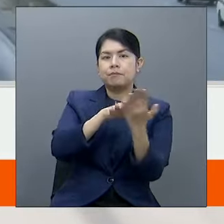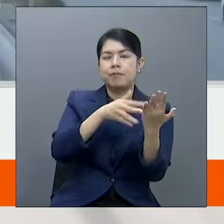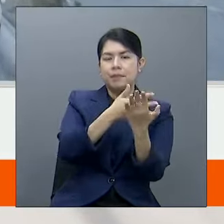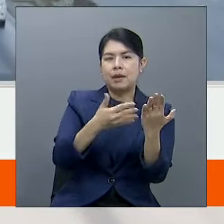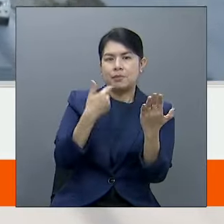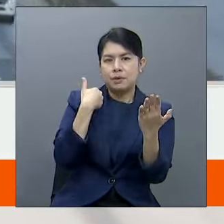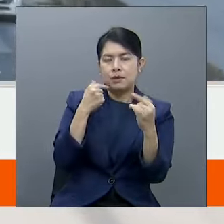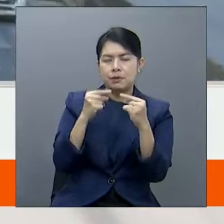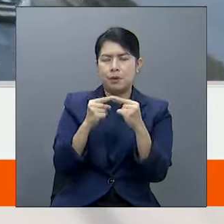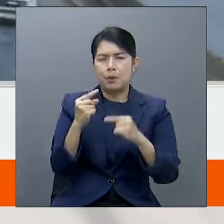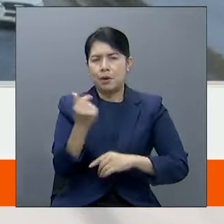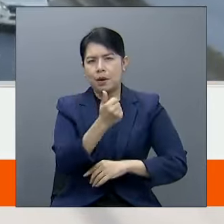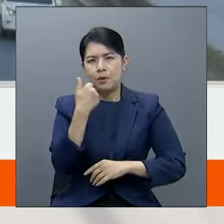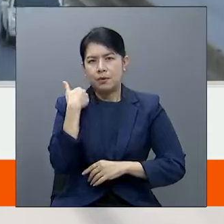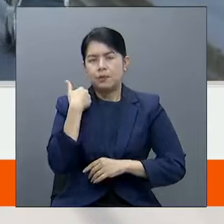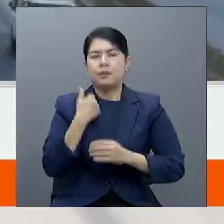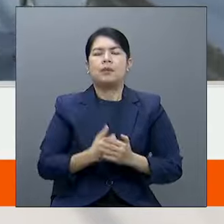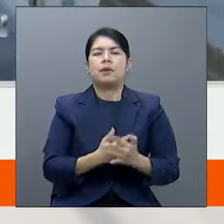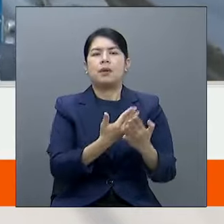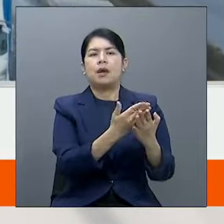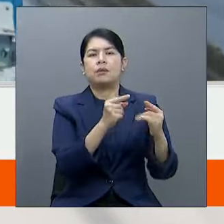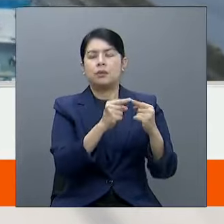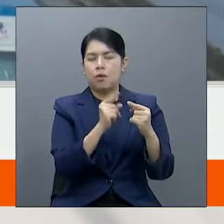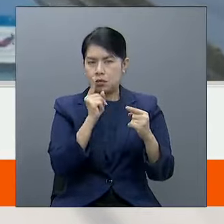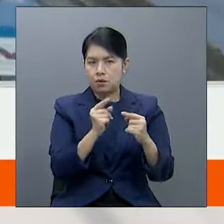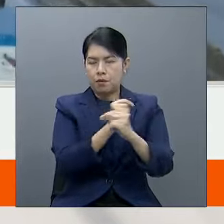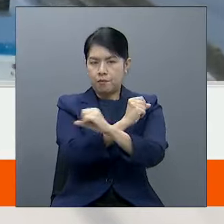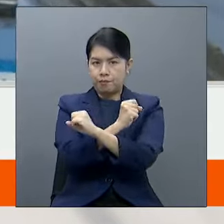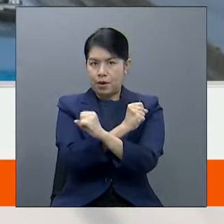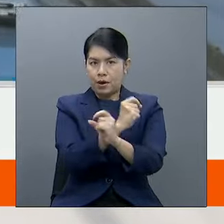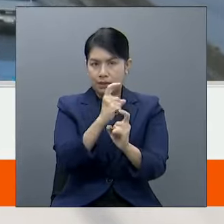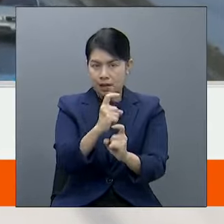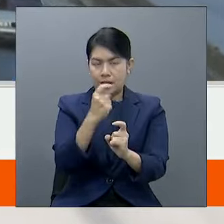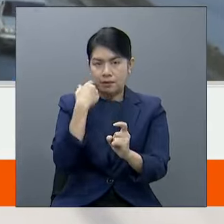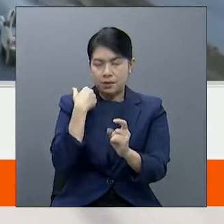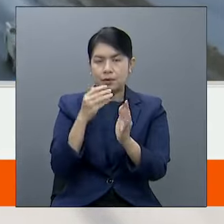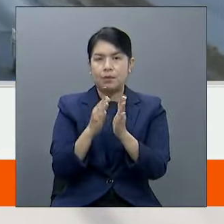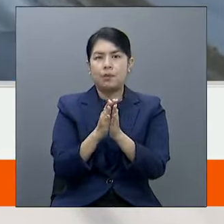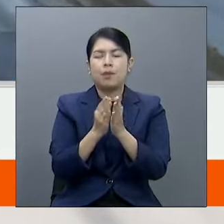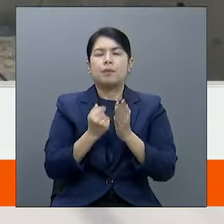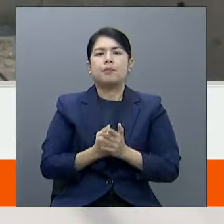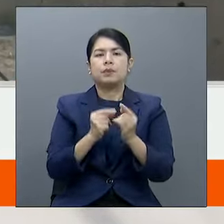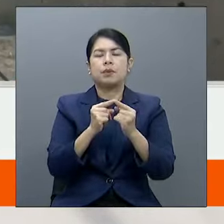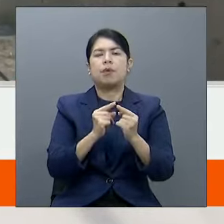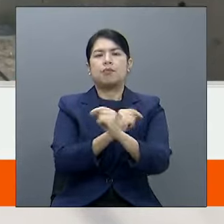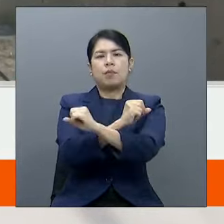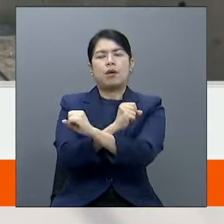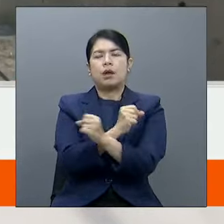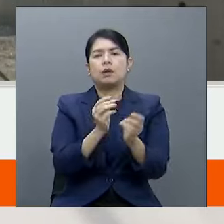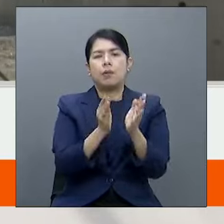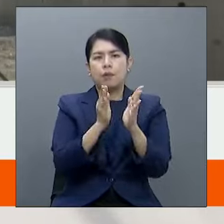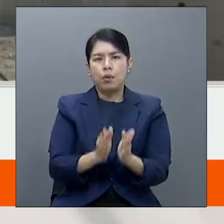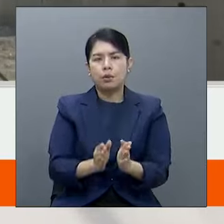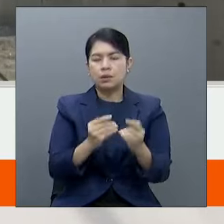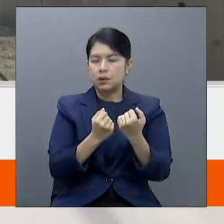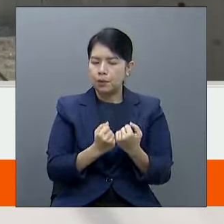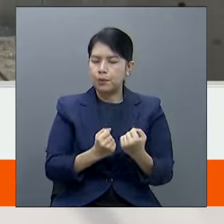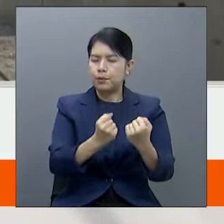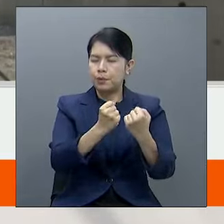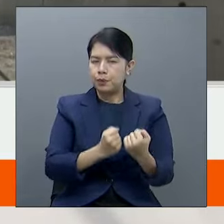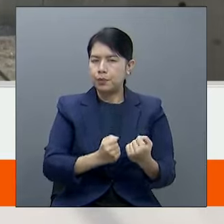ให้รวดเร็วขึ้นนะครับแต่ต้องปลอดภัยด้วยนะครับในทางวิศวกรรมนะครับแล้วก็ปลอดภัยกับคนที่จะต้องใช้ถนนด้วยนะครับแล้ว